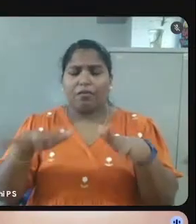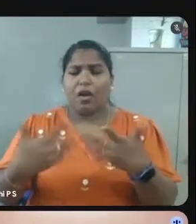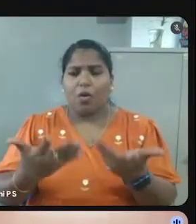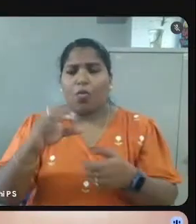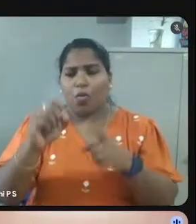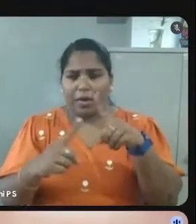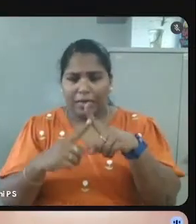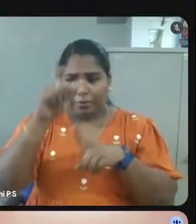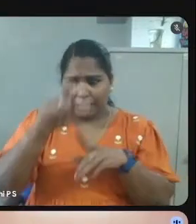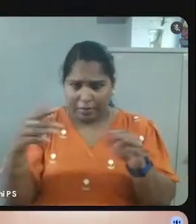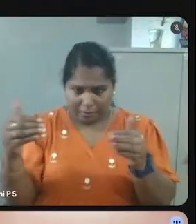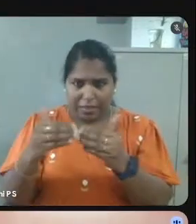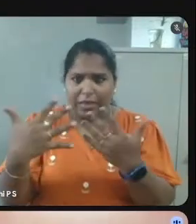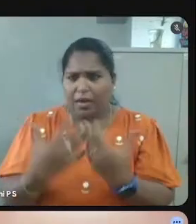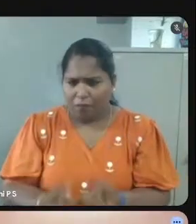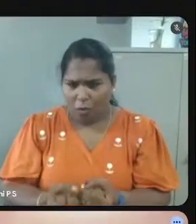തെറപ്പിസ്റ്റിനെ കാണേണ്ട ആവശ്യമുണ്ടോ?